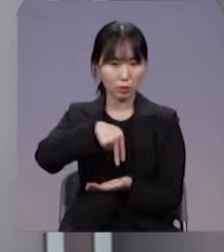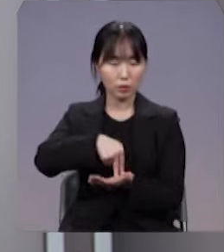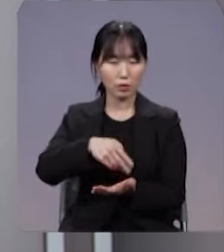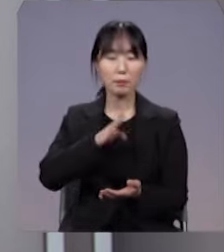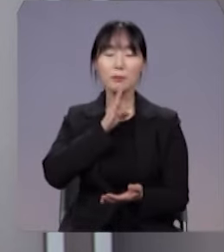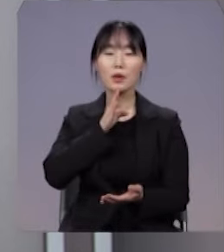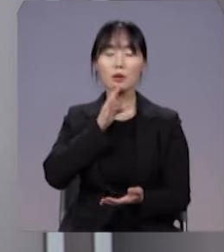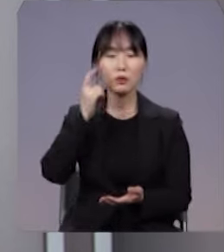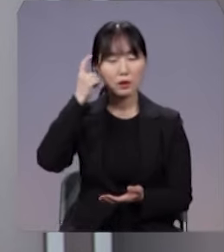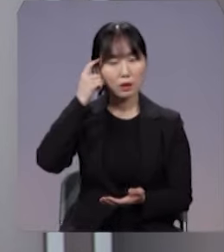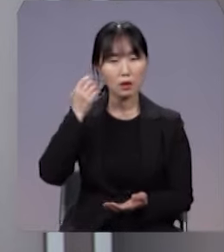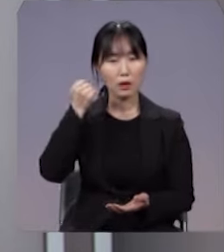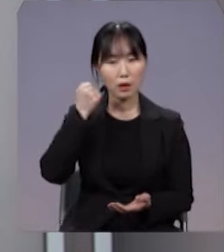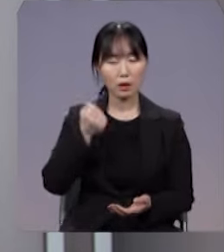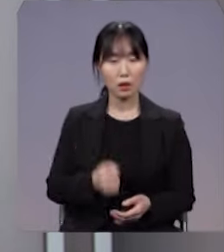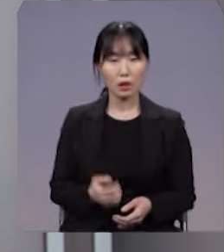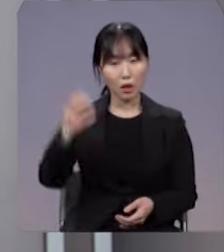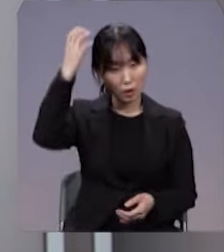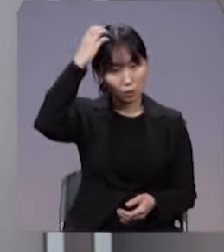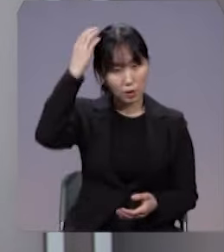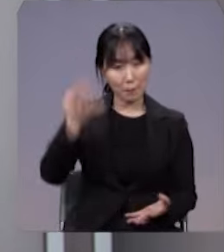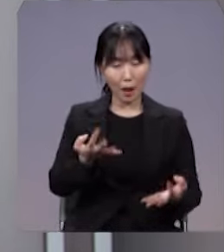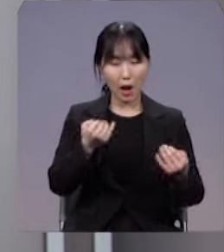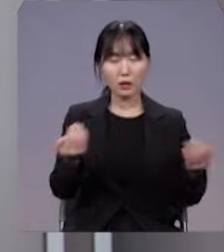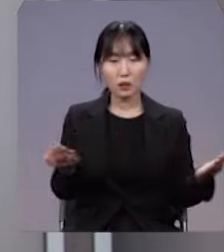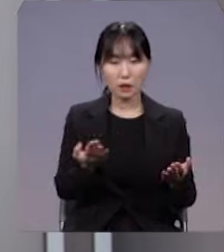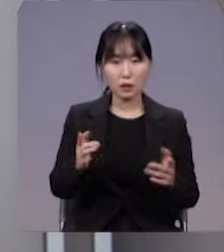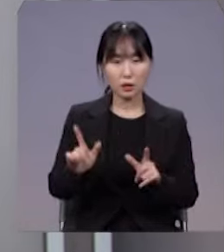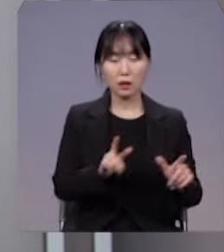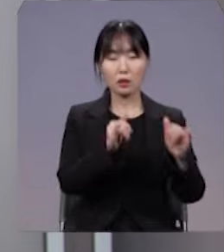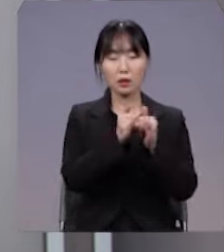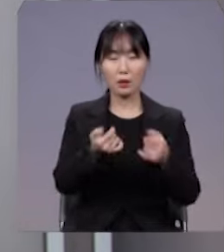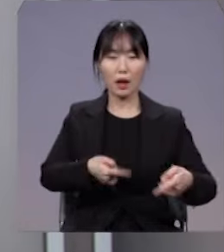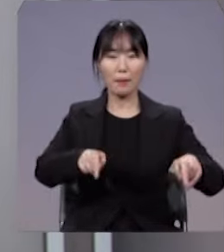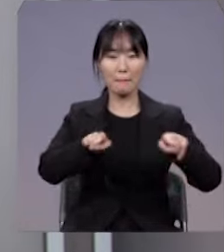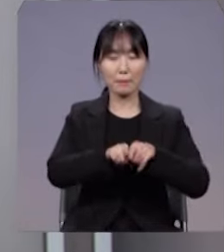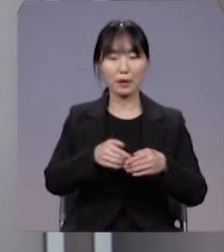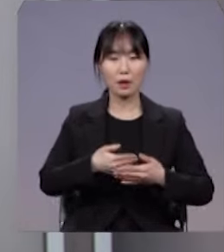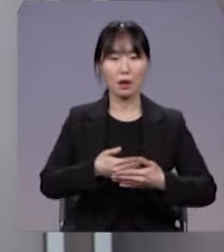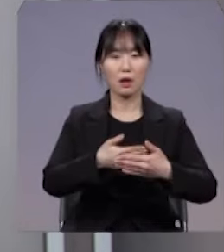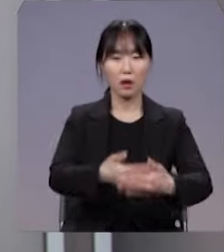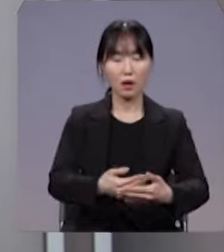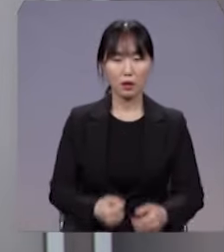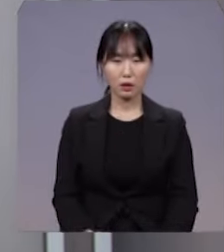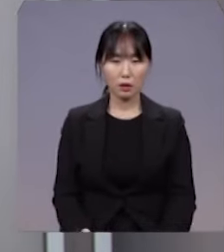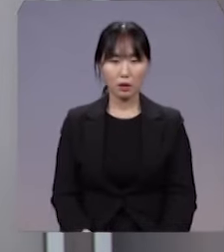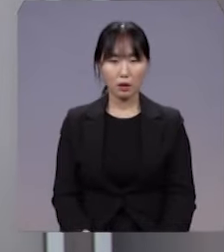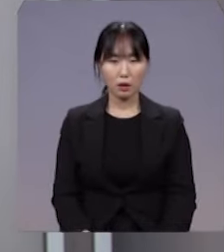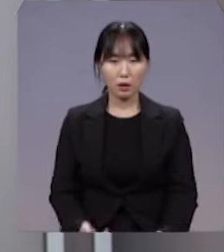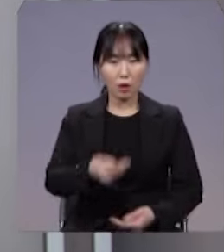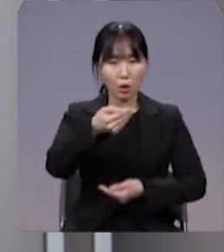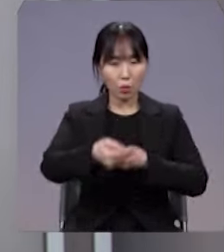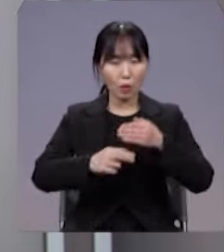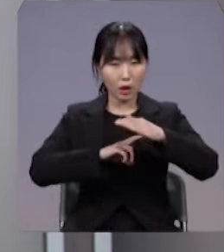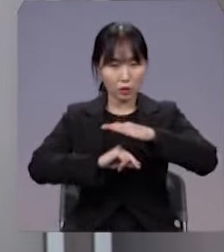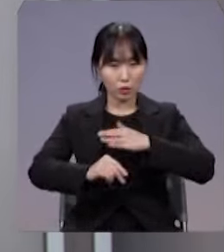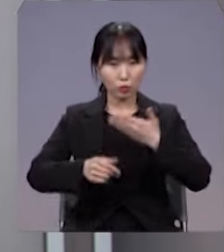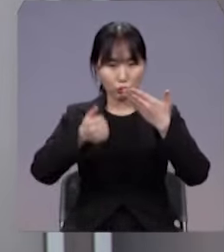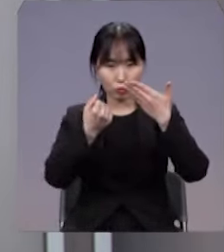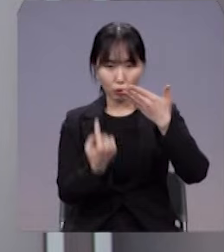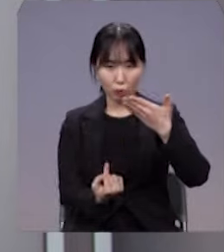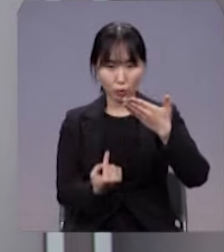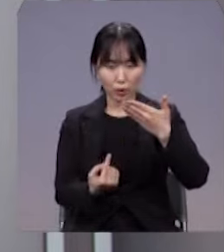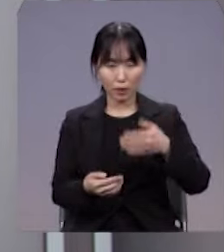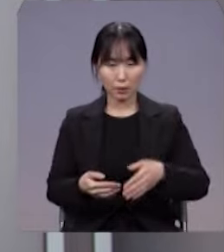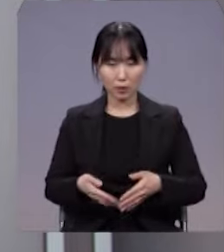영종에 제가 참 많은 일을 우리 주민들과 같이 해냈습니다 그래서 공항철 구호선 결도 20년 년 만에